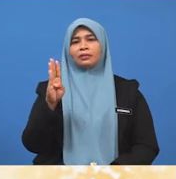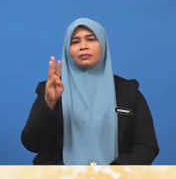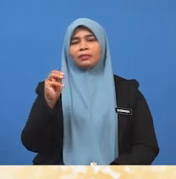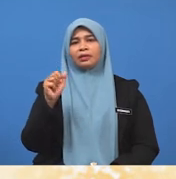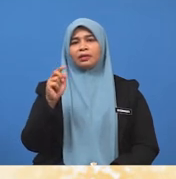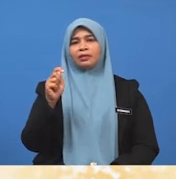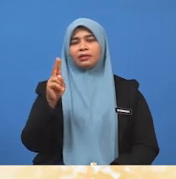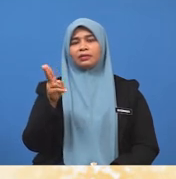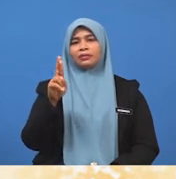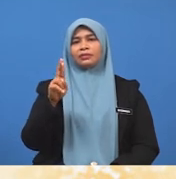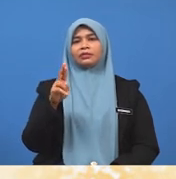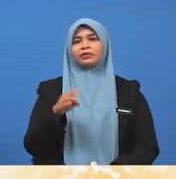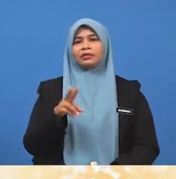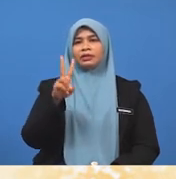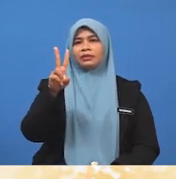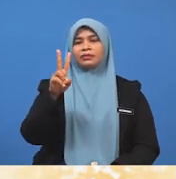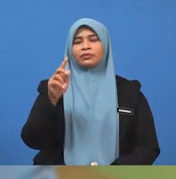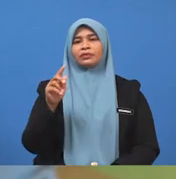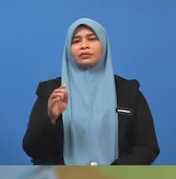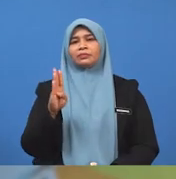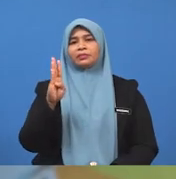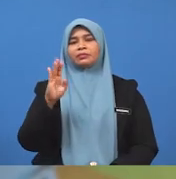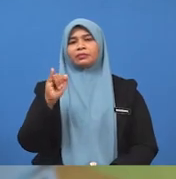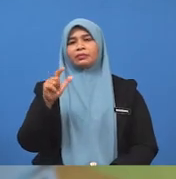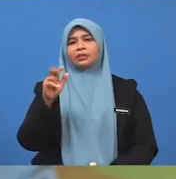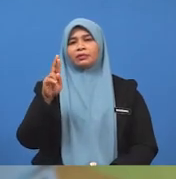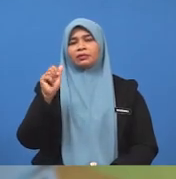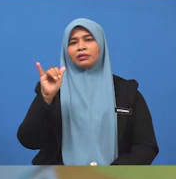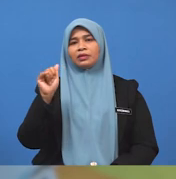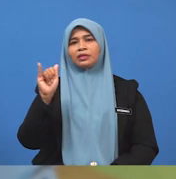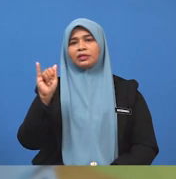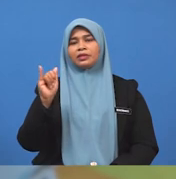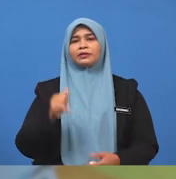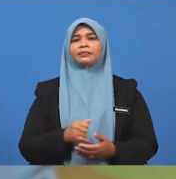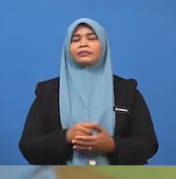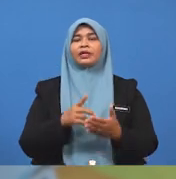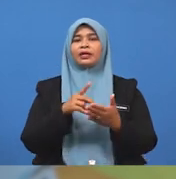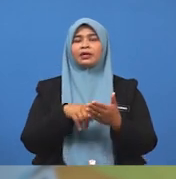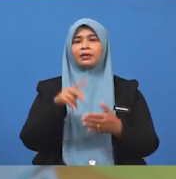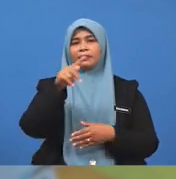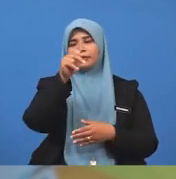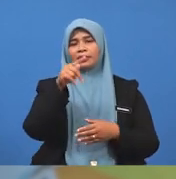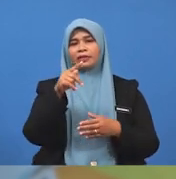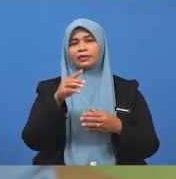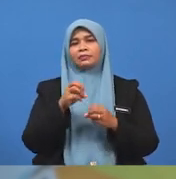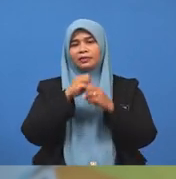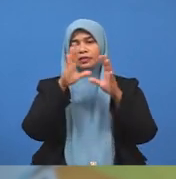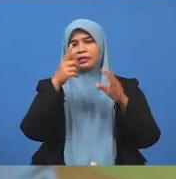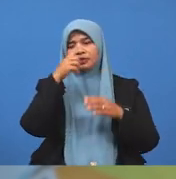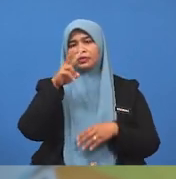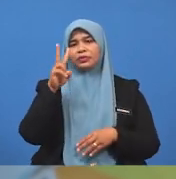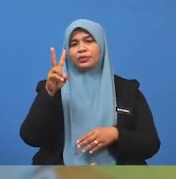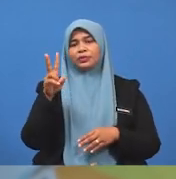tafsir bir-ra'yi Hai apakah penerangan bagi kedua-dua tafsir tersebut